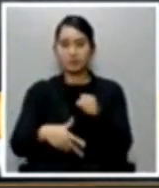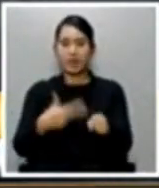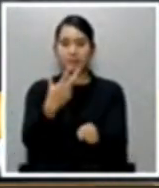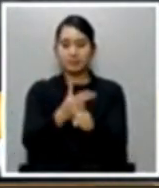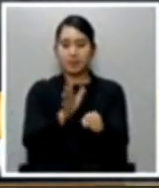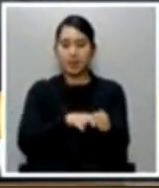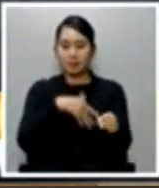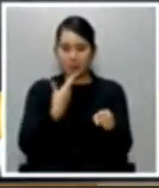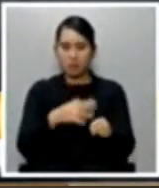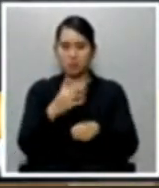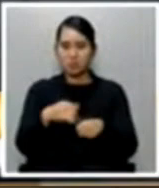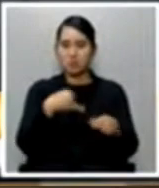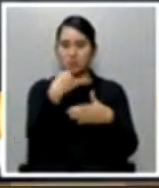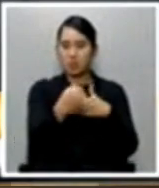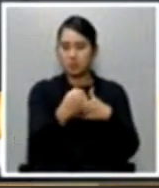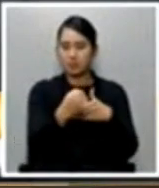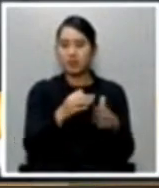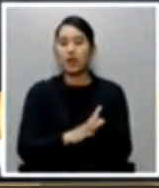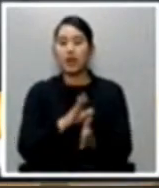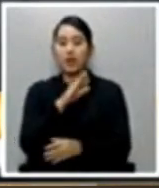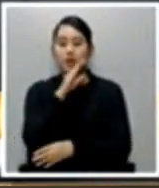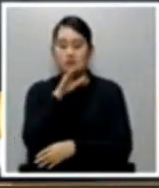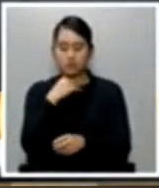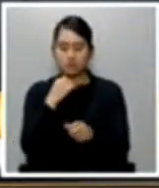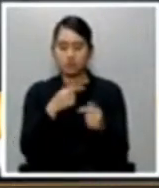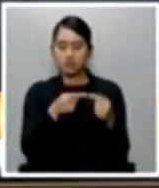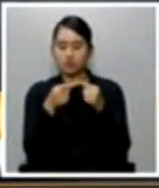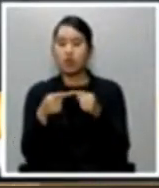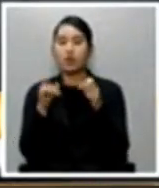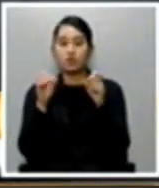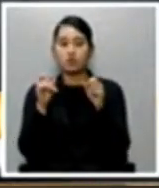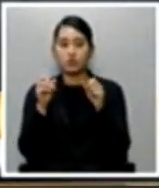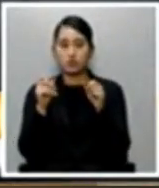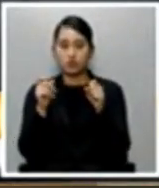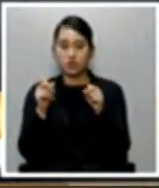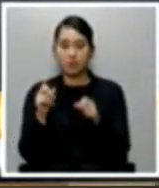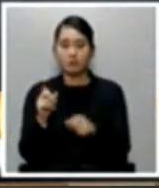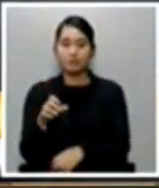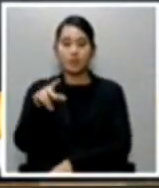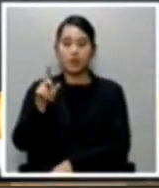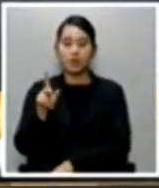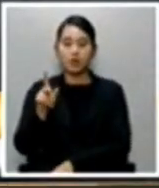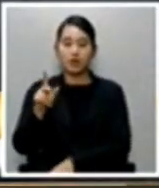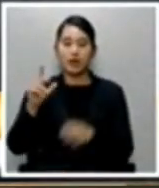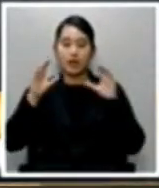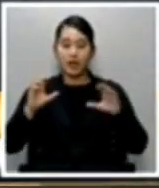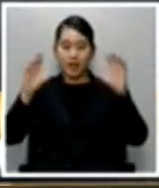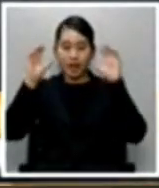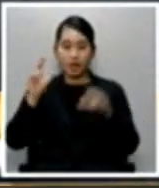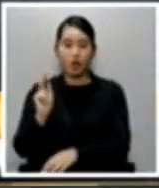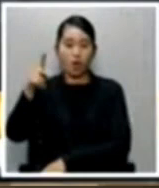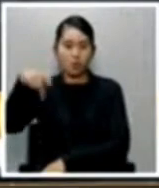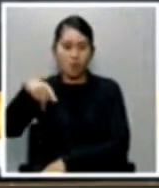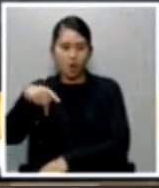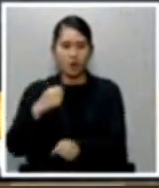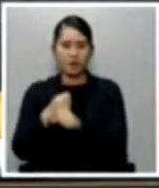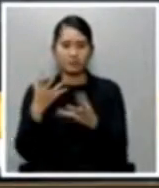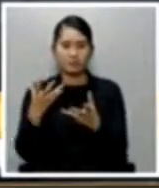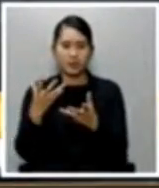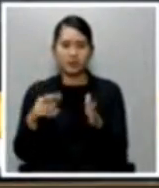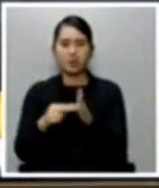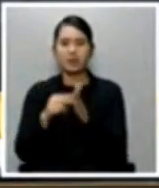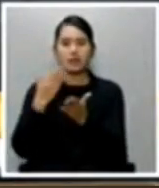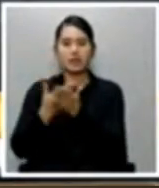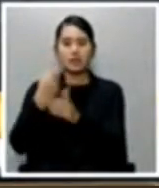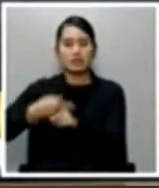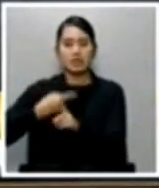ครับจบกันแล้วเนี่ยถ้าไปสอบเข้าคพก็จะมีปัญหาว่าคอพอจะไม่สามารถตั้